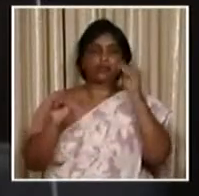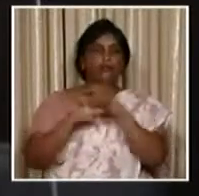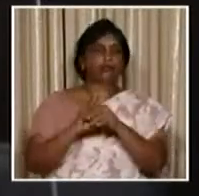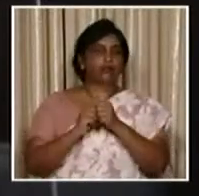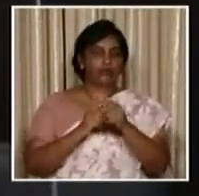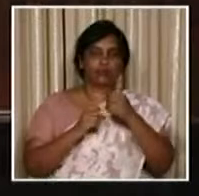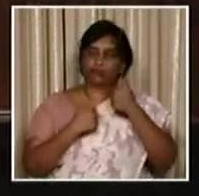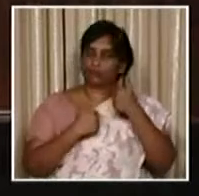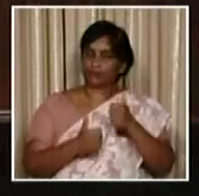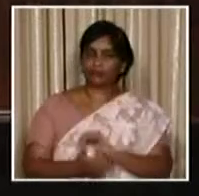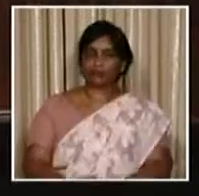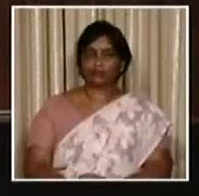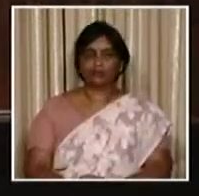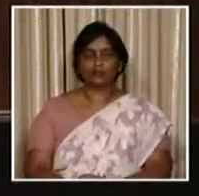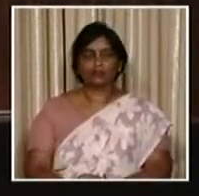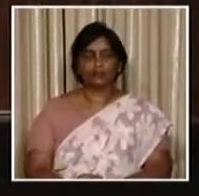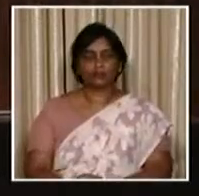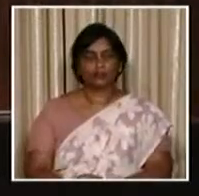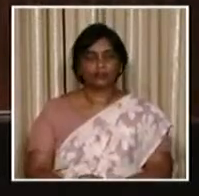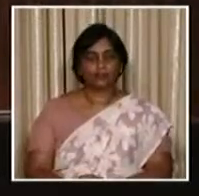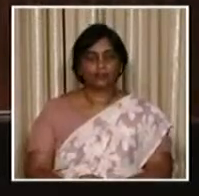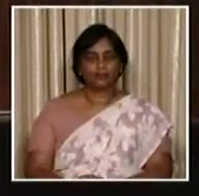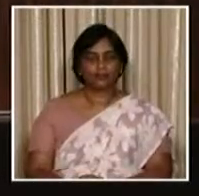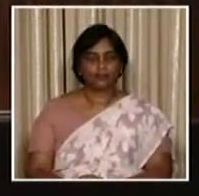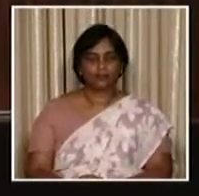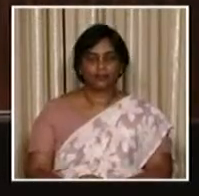කරේ ජය වේවා බොහොම ස්තුතියි